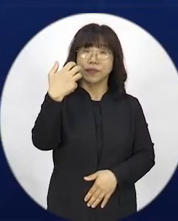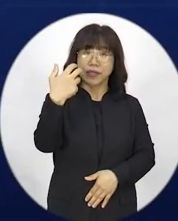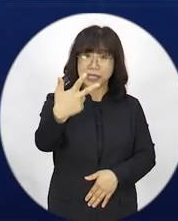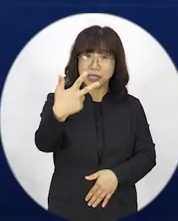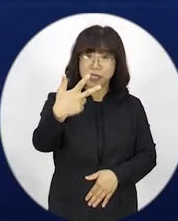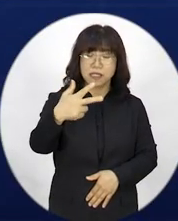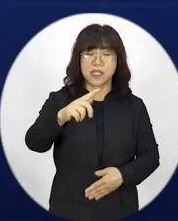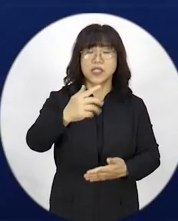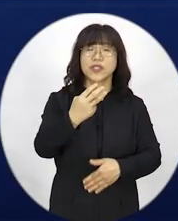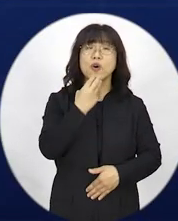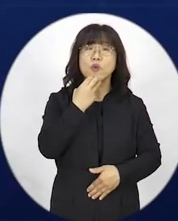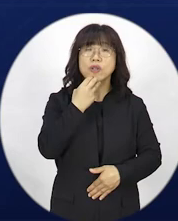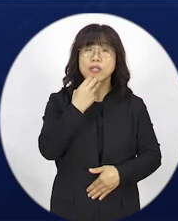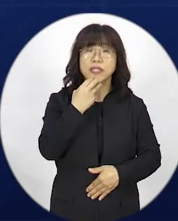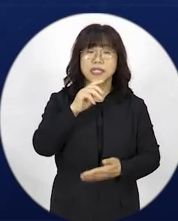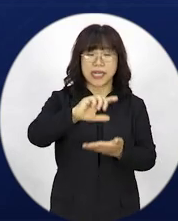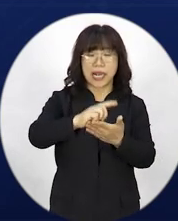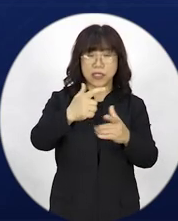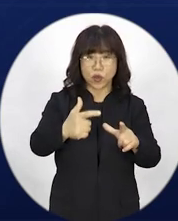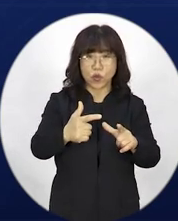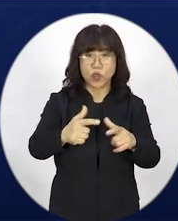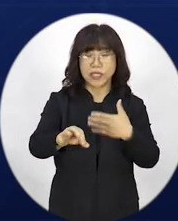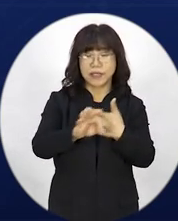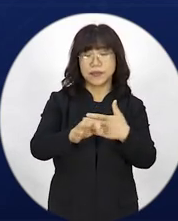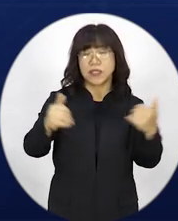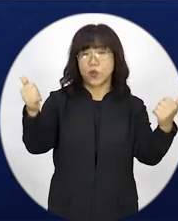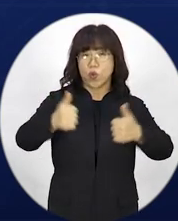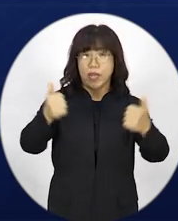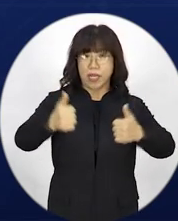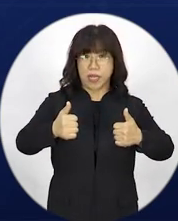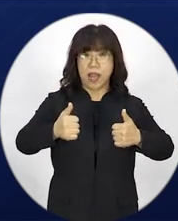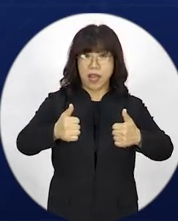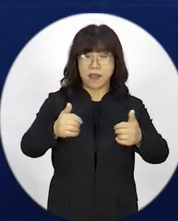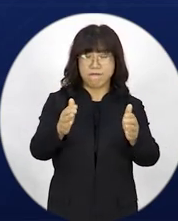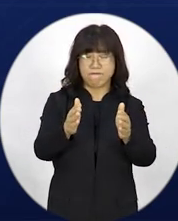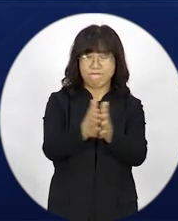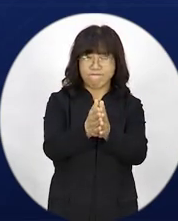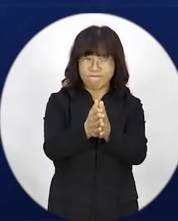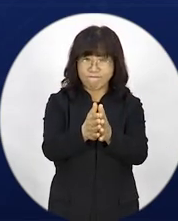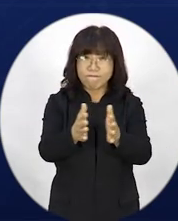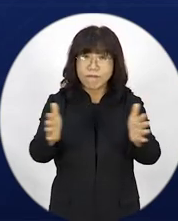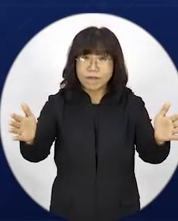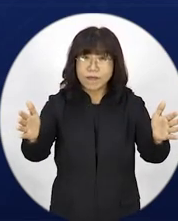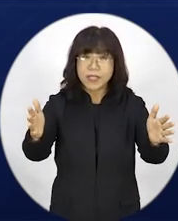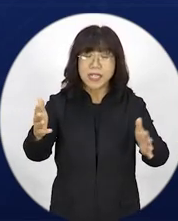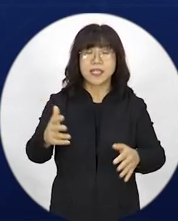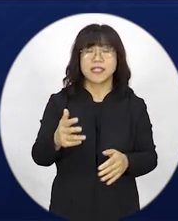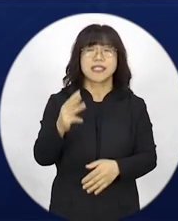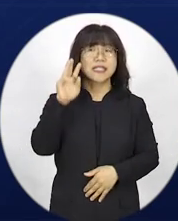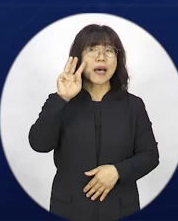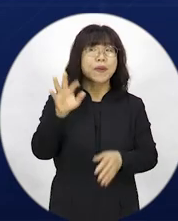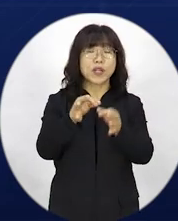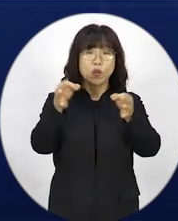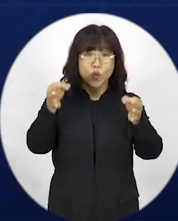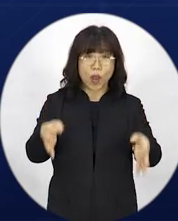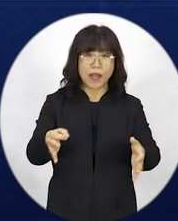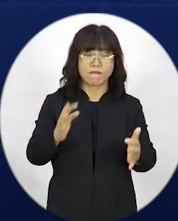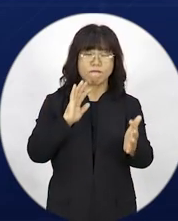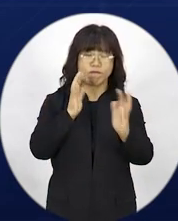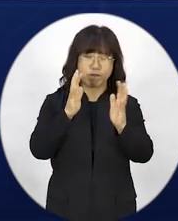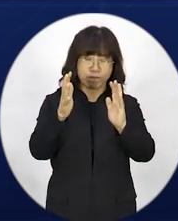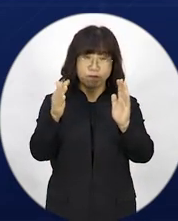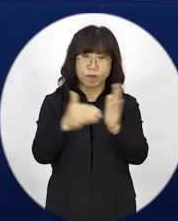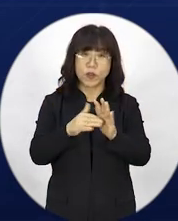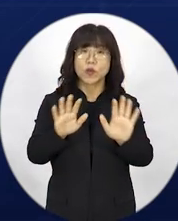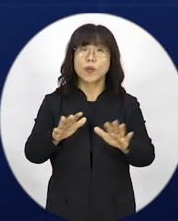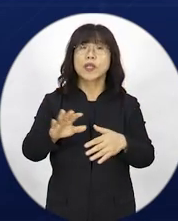제287회 서울특별시 강서구의회 임시회가 지난 15일 개회해 17일까지 3일간 열렸습니다. 특히